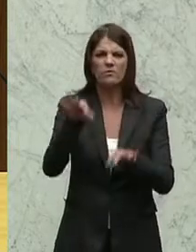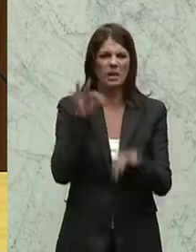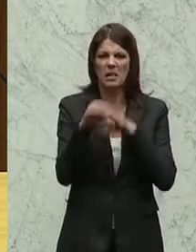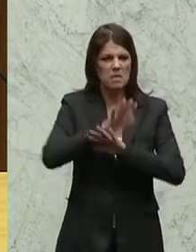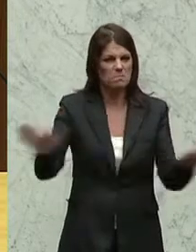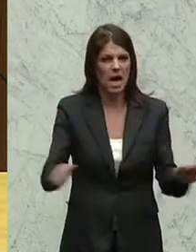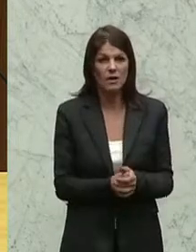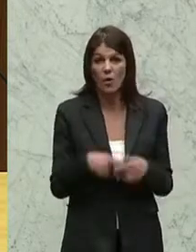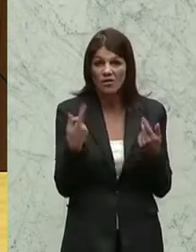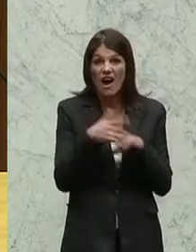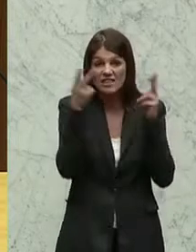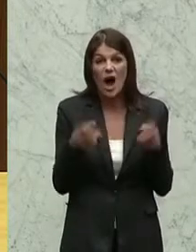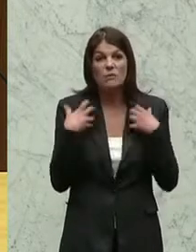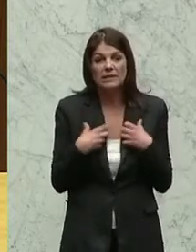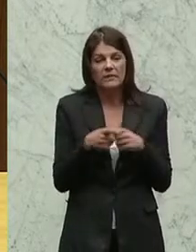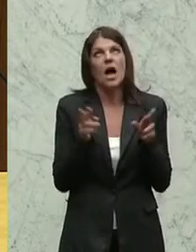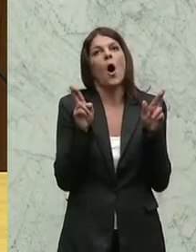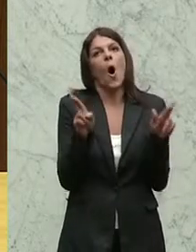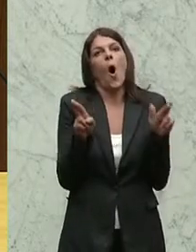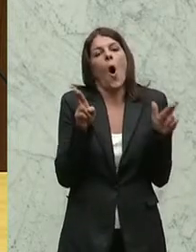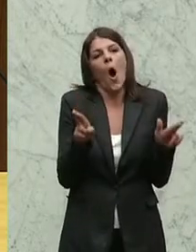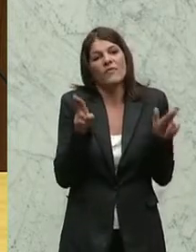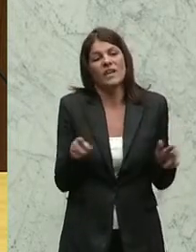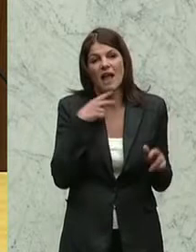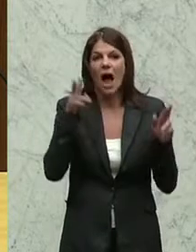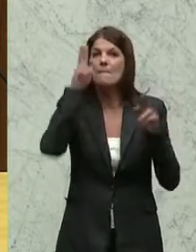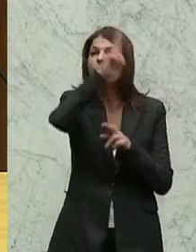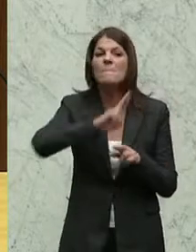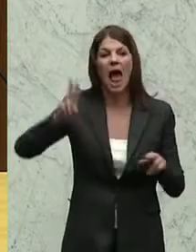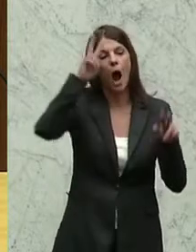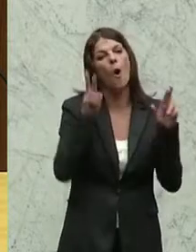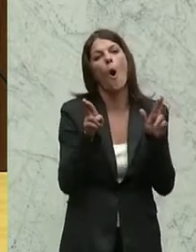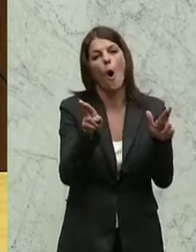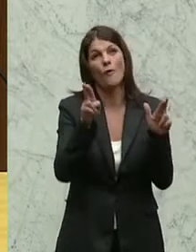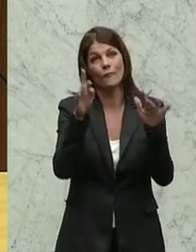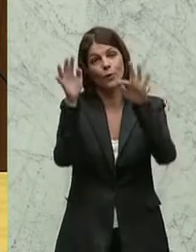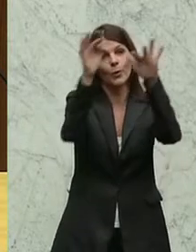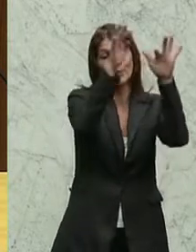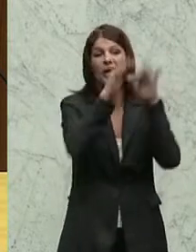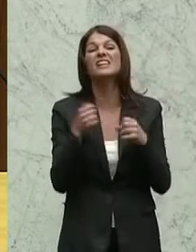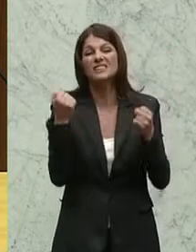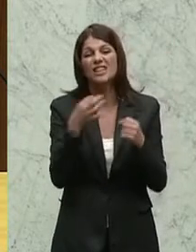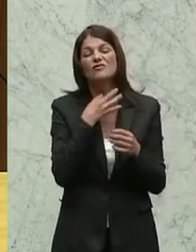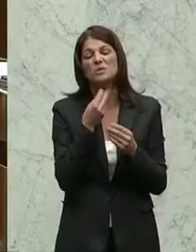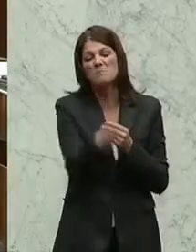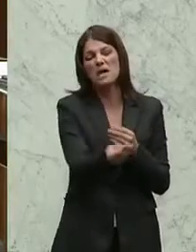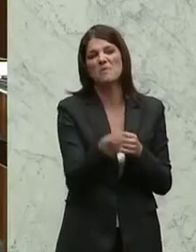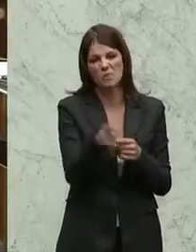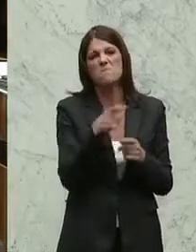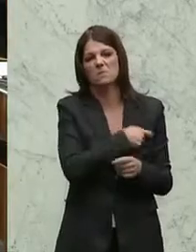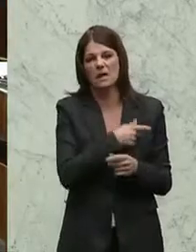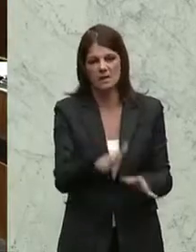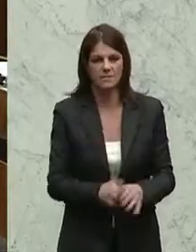die Wirte da einen Hoffnung sehen, einen blauen Hoffnungsschimmer, dem sie auch ihre Stimme geben werden, können Sie sich sicher sein.